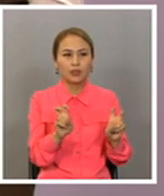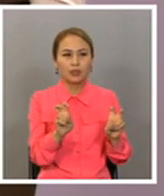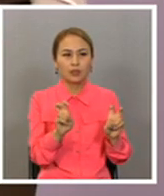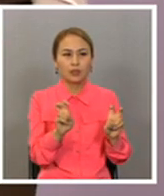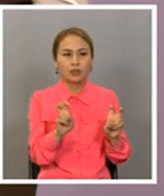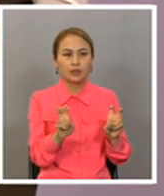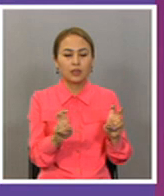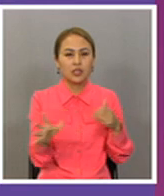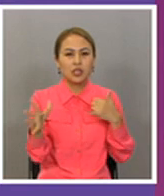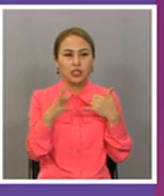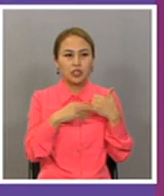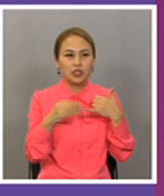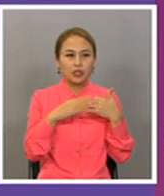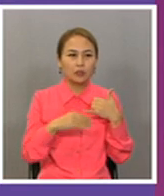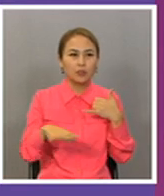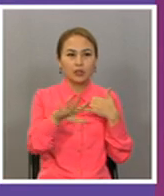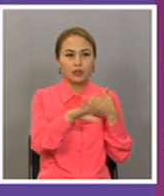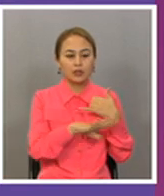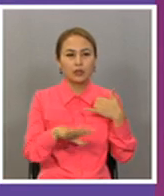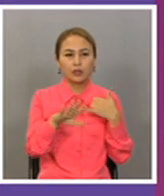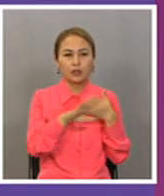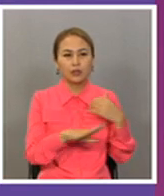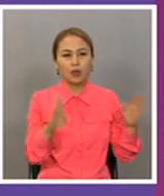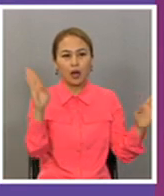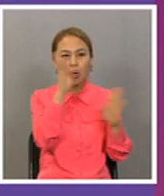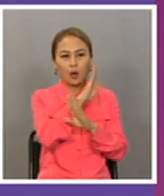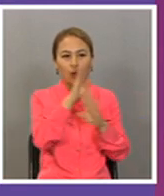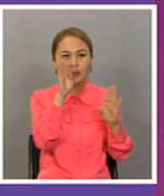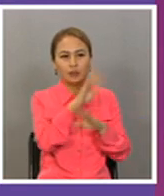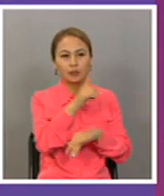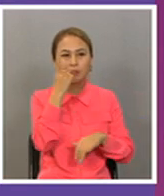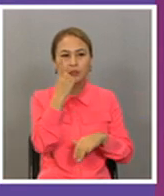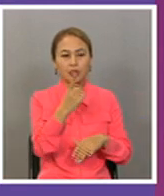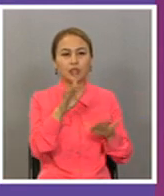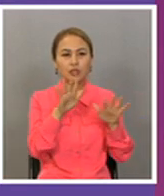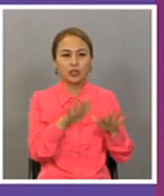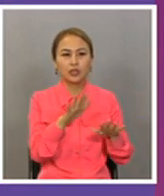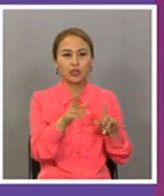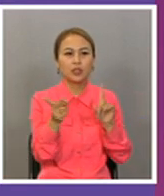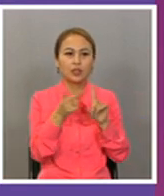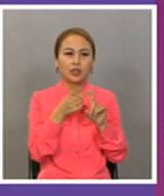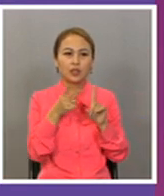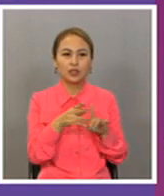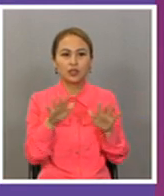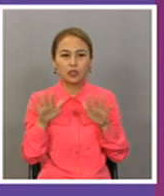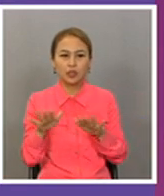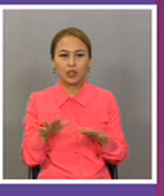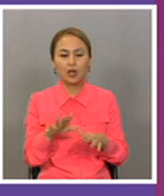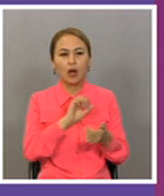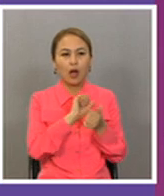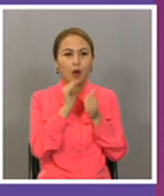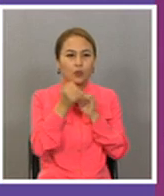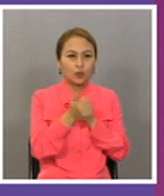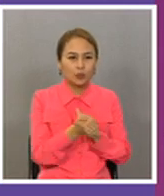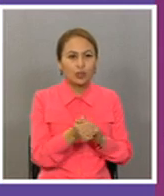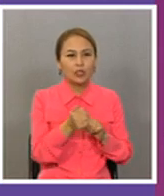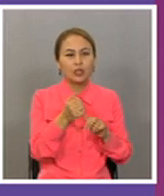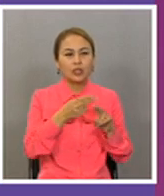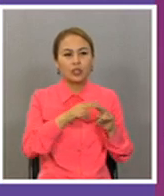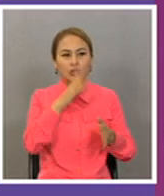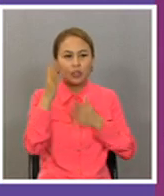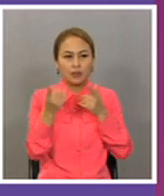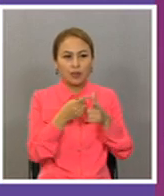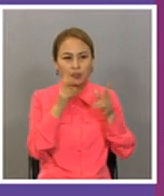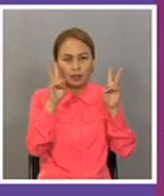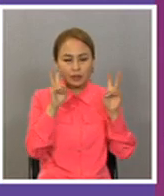құбылыстары деп аталады. Жер бетіндегі ауаның bir yerden ikinci yerge ausuğu jel